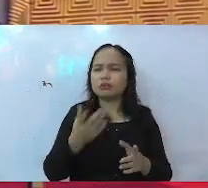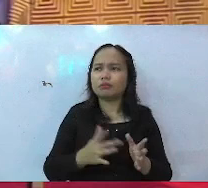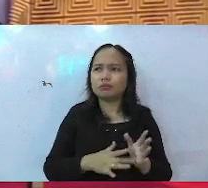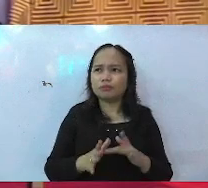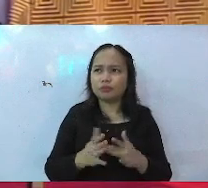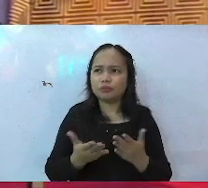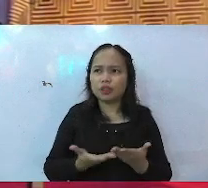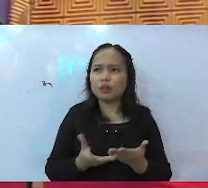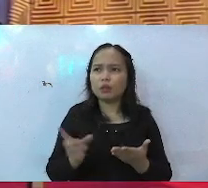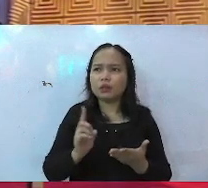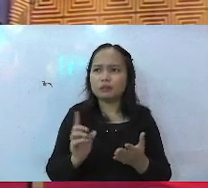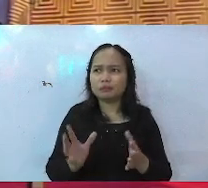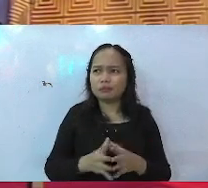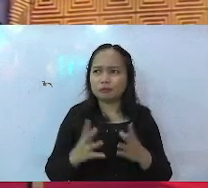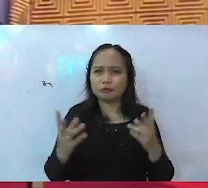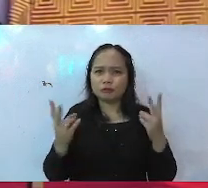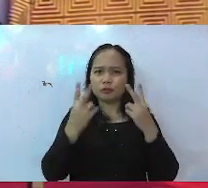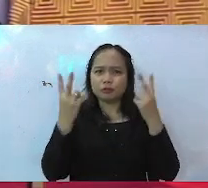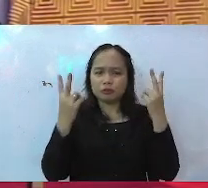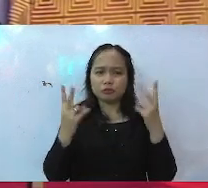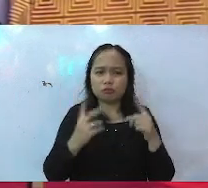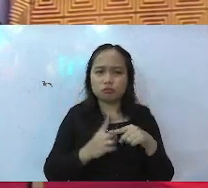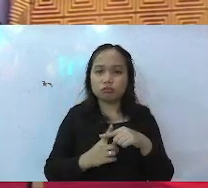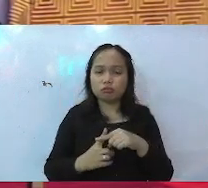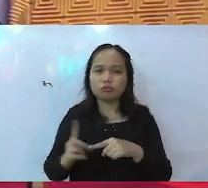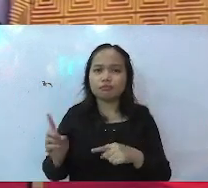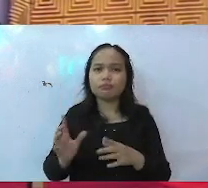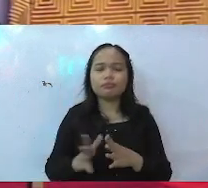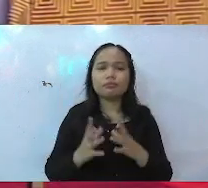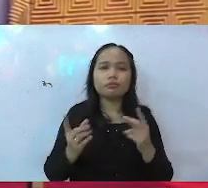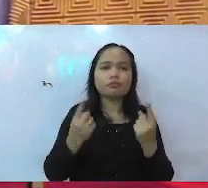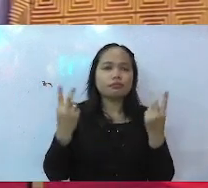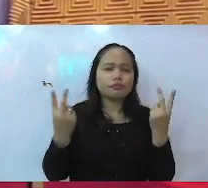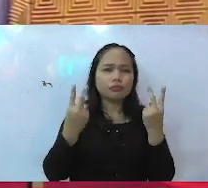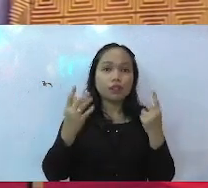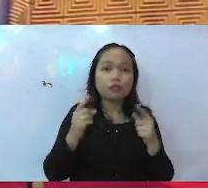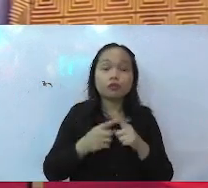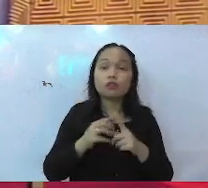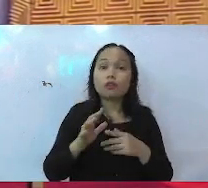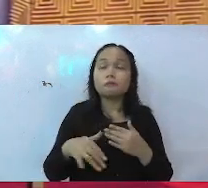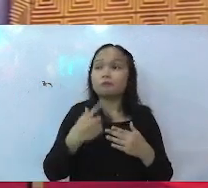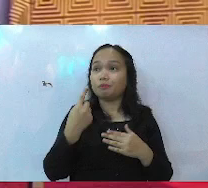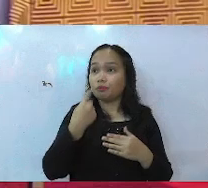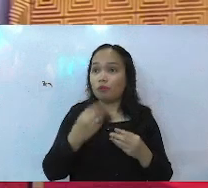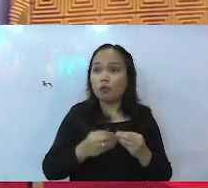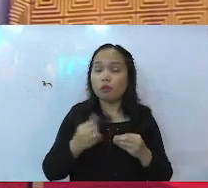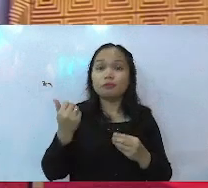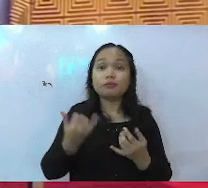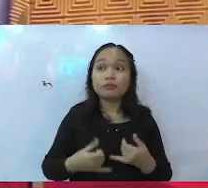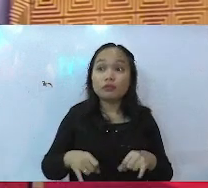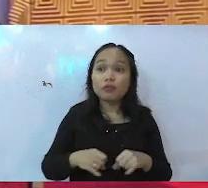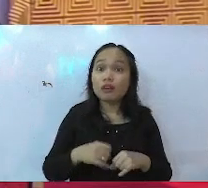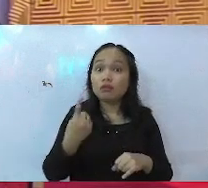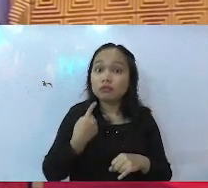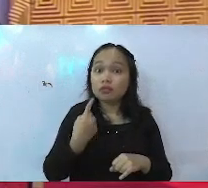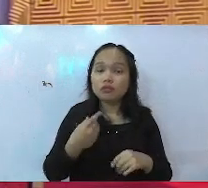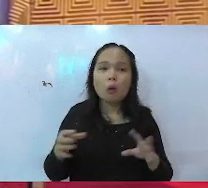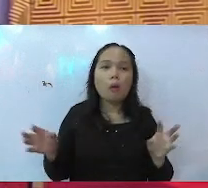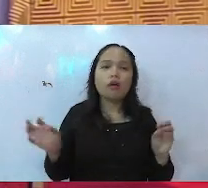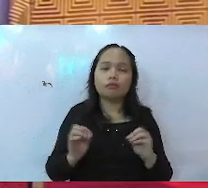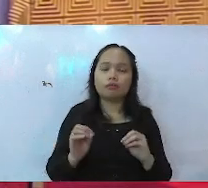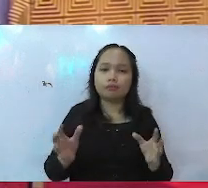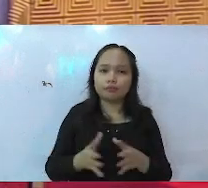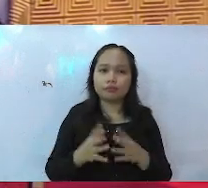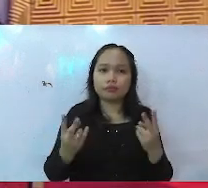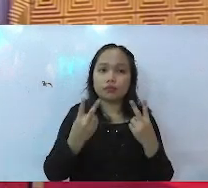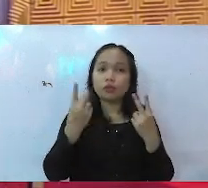Nasan ang Victory ng Grave Nasan ang Victory sa isang pinakamalakas na kinakatakutan ng tao wala walang Victory